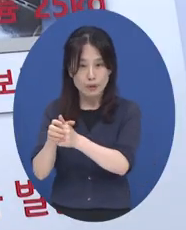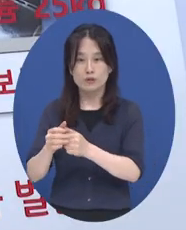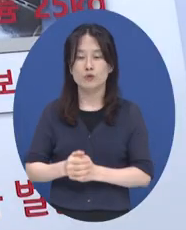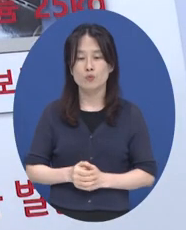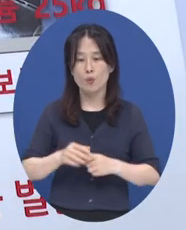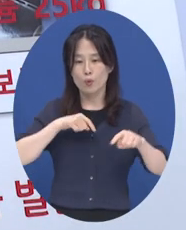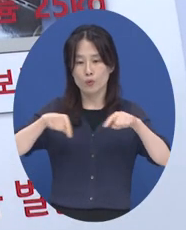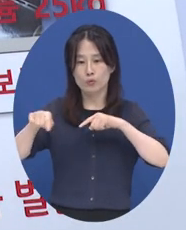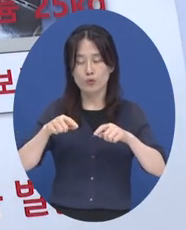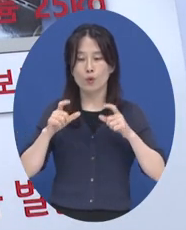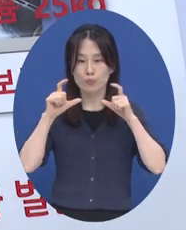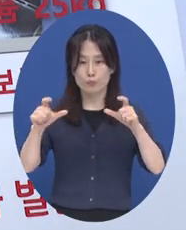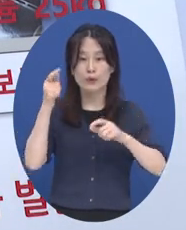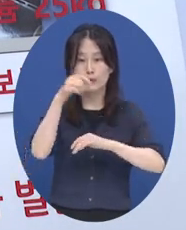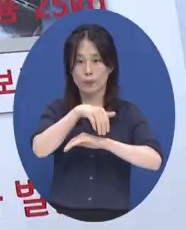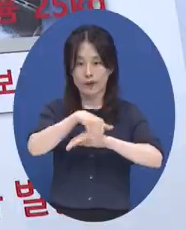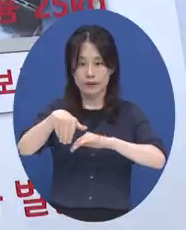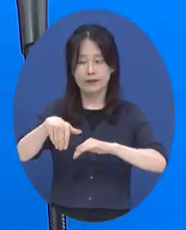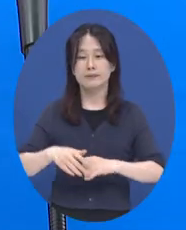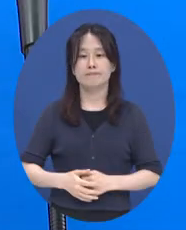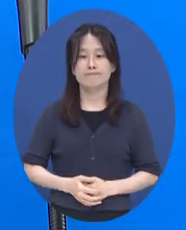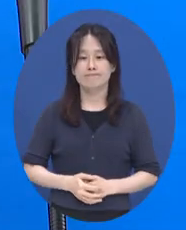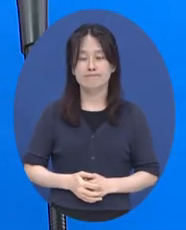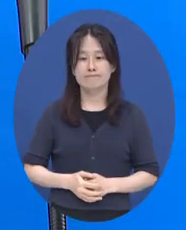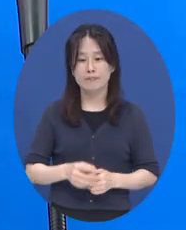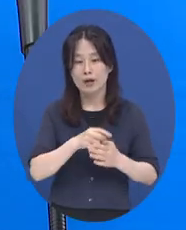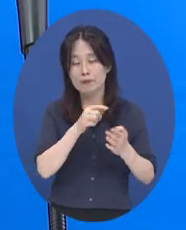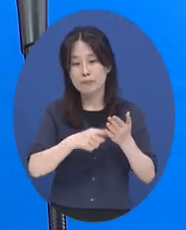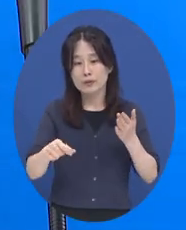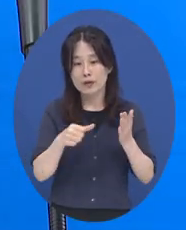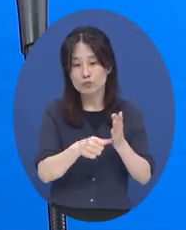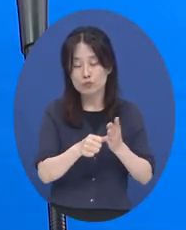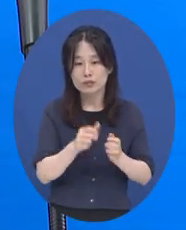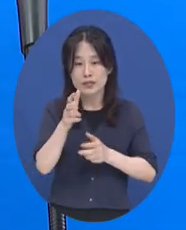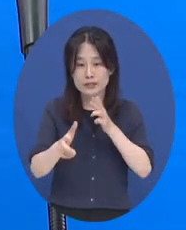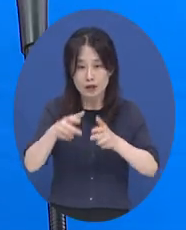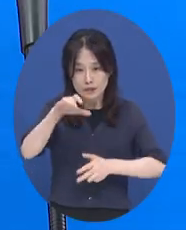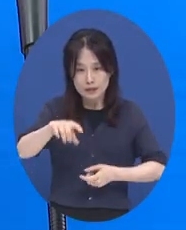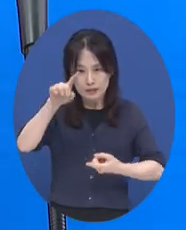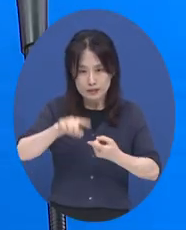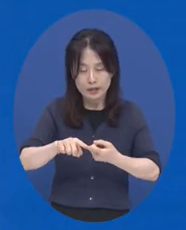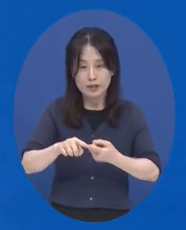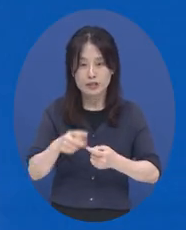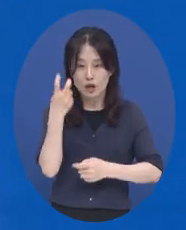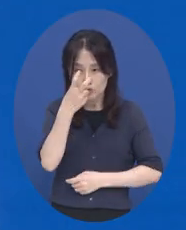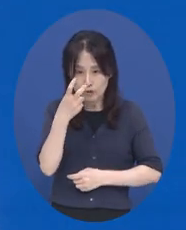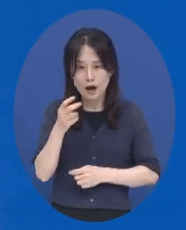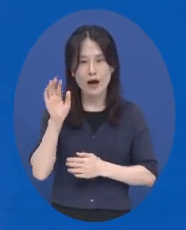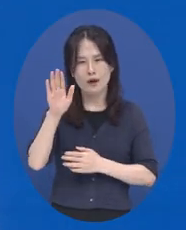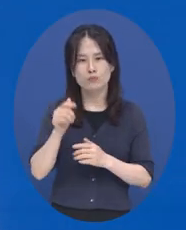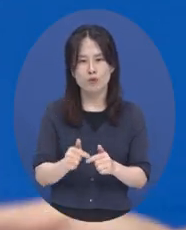행정청에 통보할 계획입니다. 아울러 유해 화학물질 취급 사업장을 대상으로 한 수사는